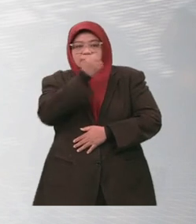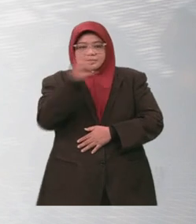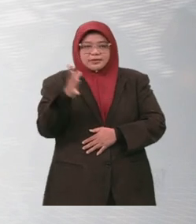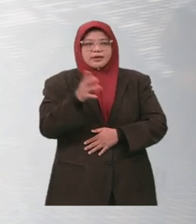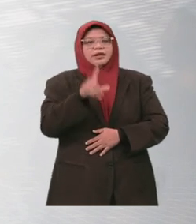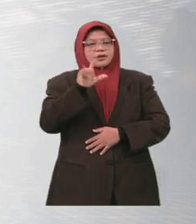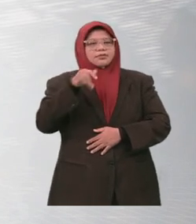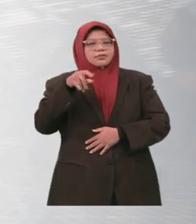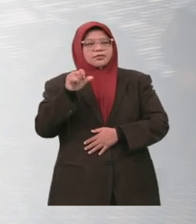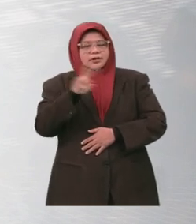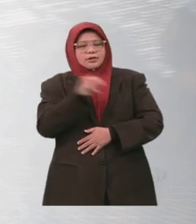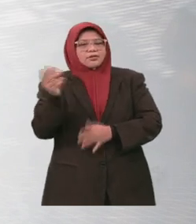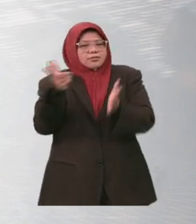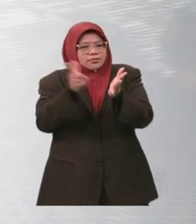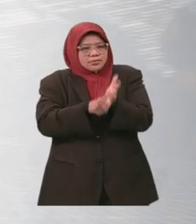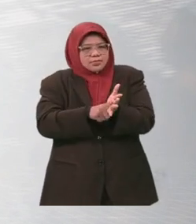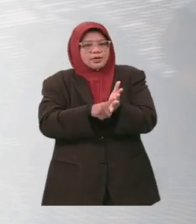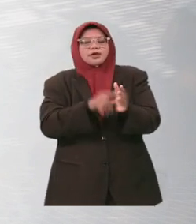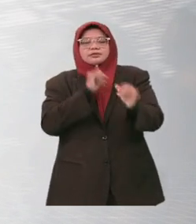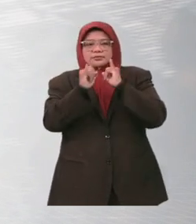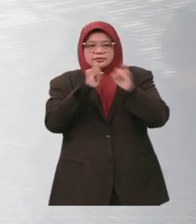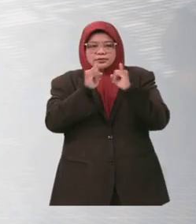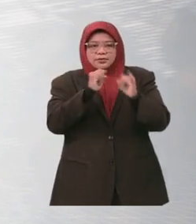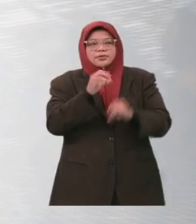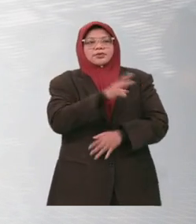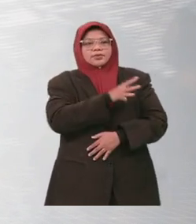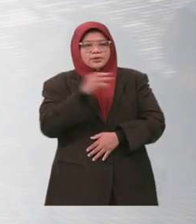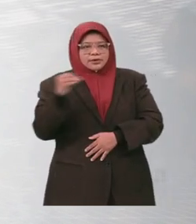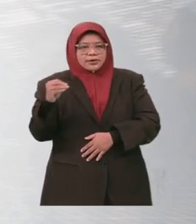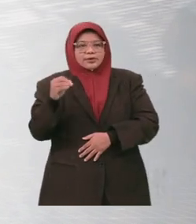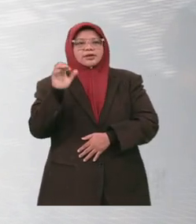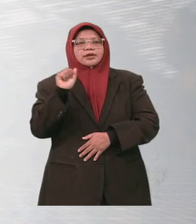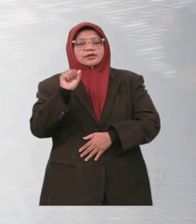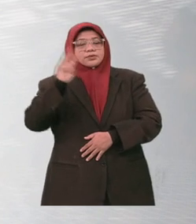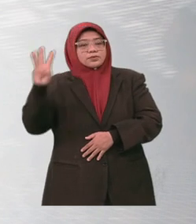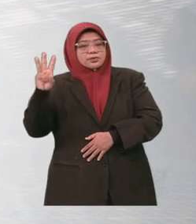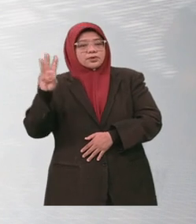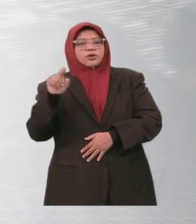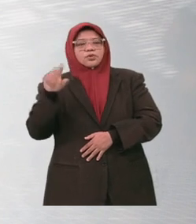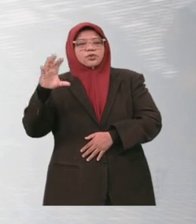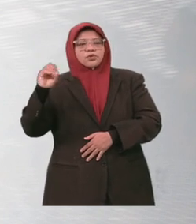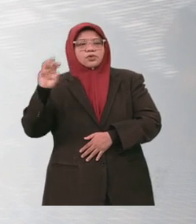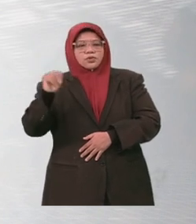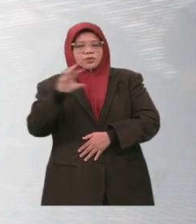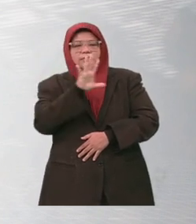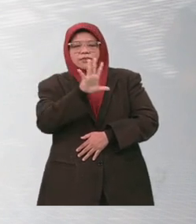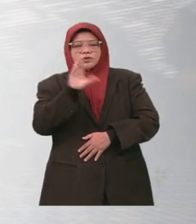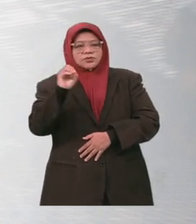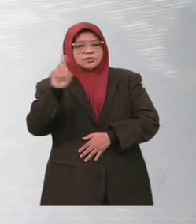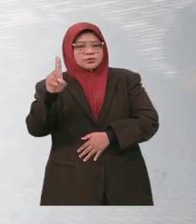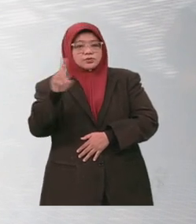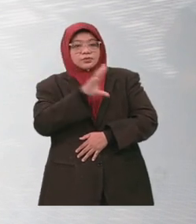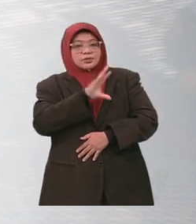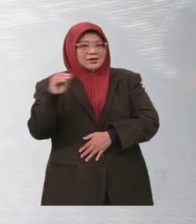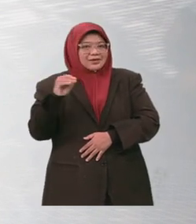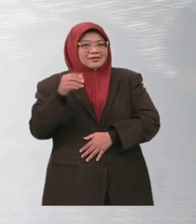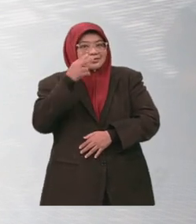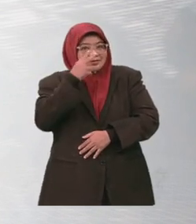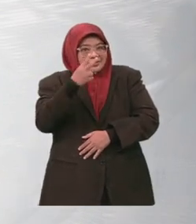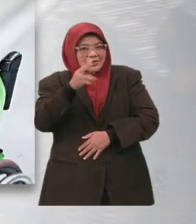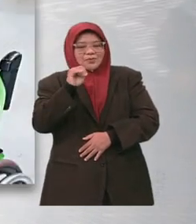liputan dan laporan daripada temubual tersebut di platform Astro Awani dotcom dan saluran 501 jangan lupa saksikan